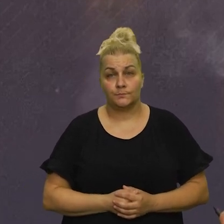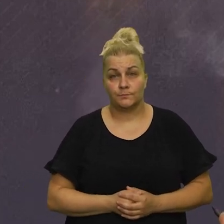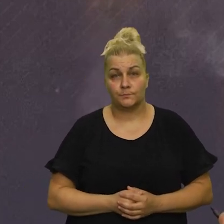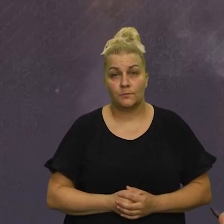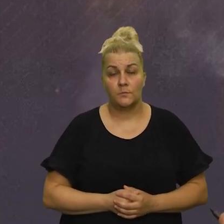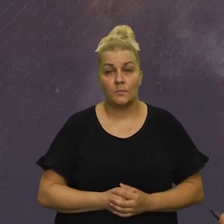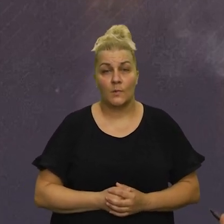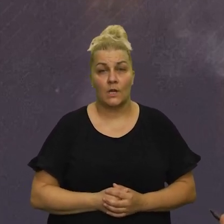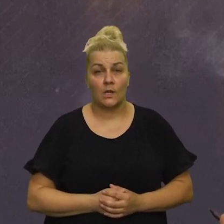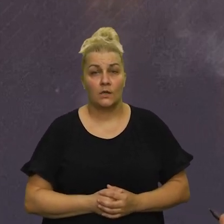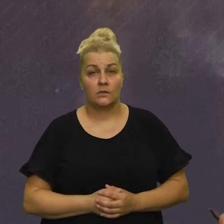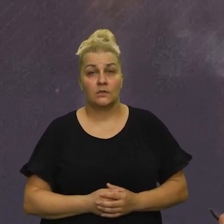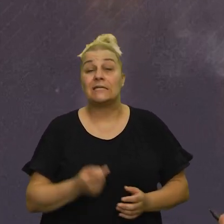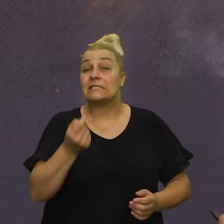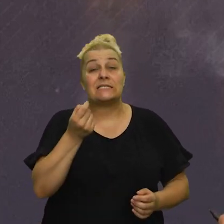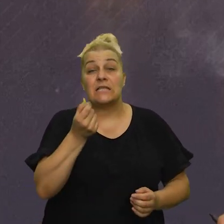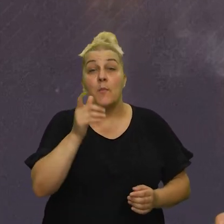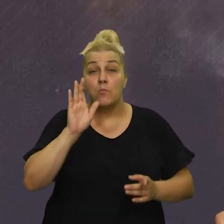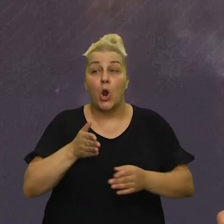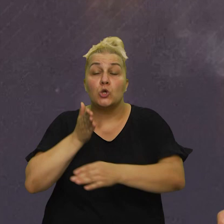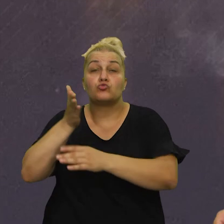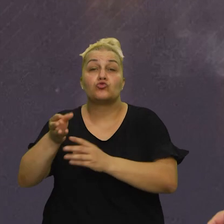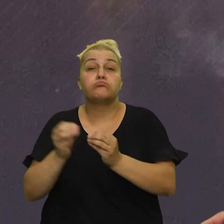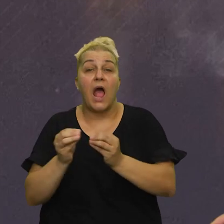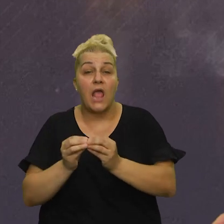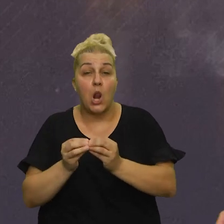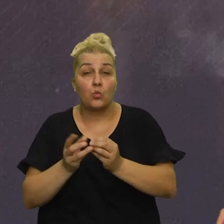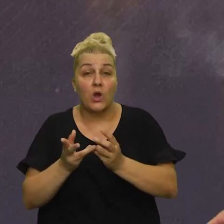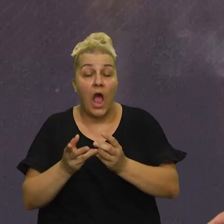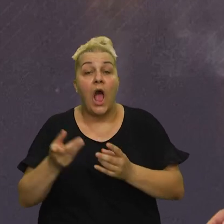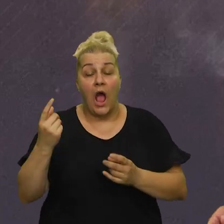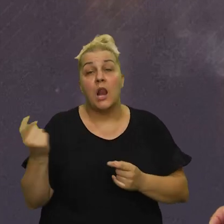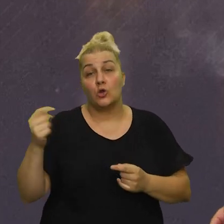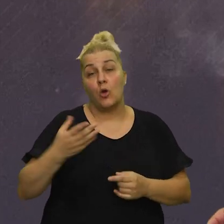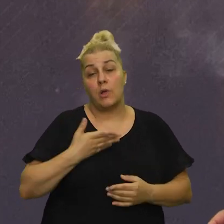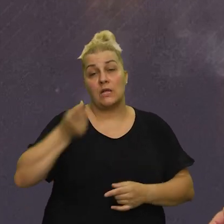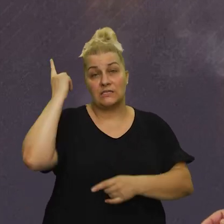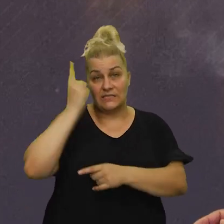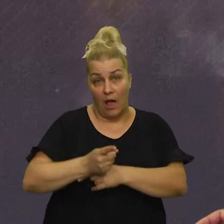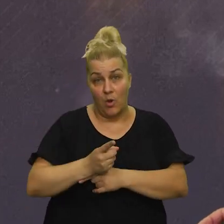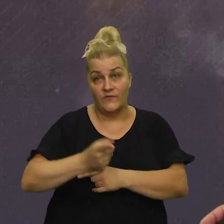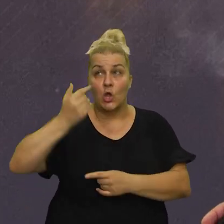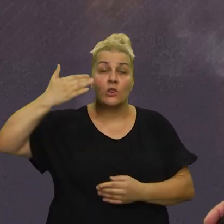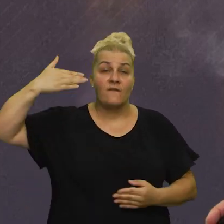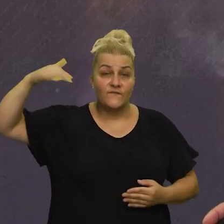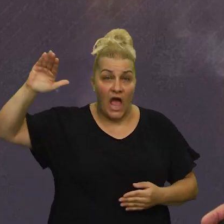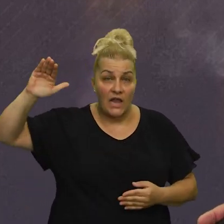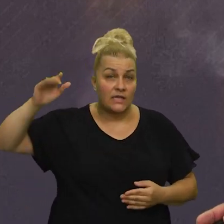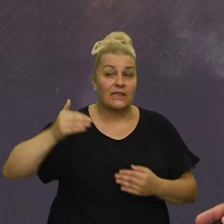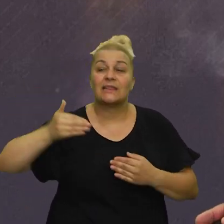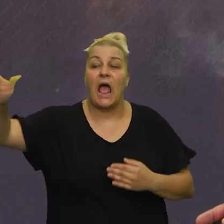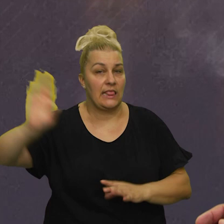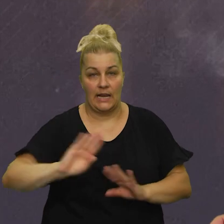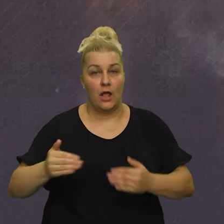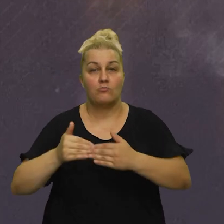Bila je gotovo, moglo se ući u tu Banju Luku, ali je došlo zapovjed izvana da se ne ide